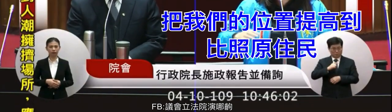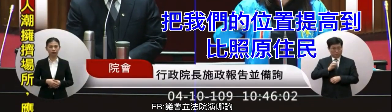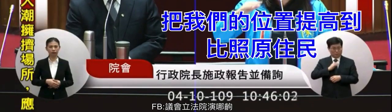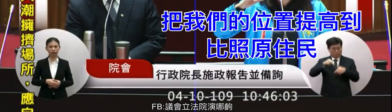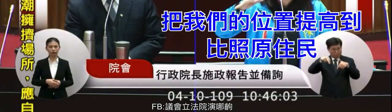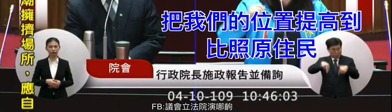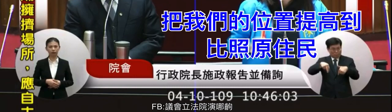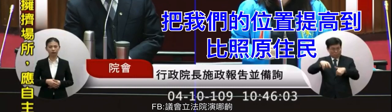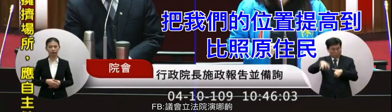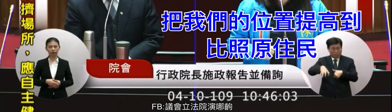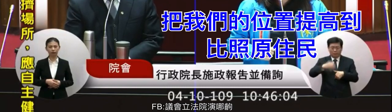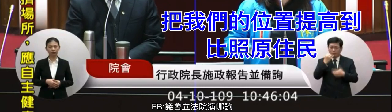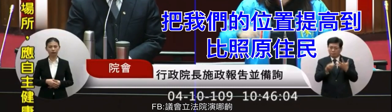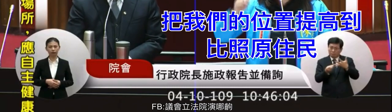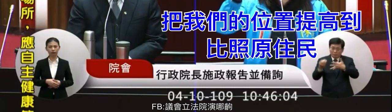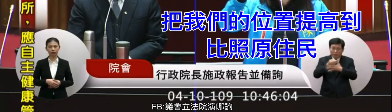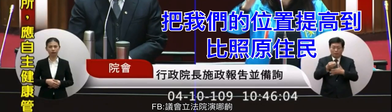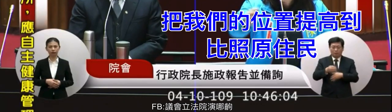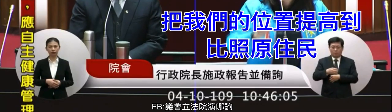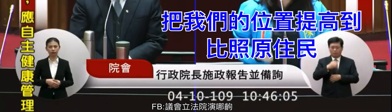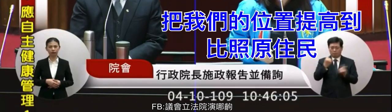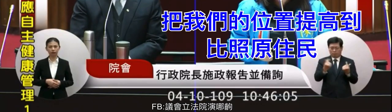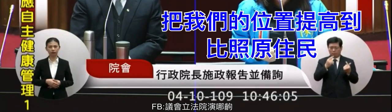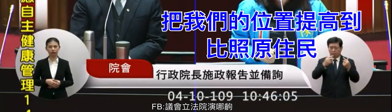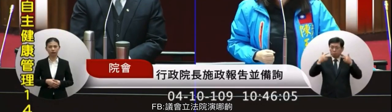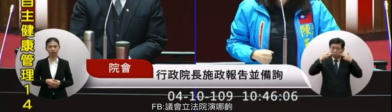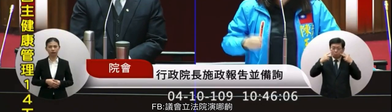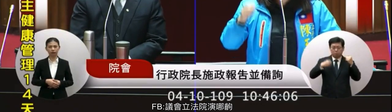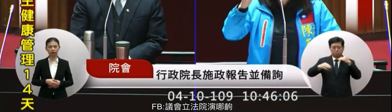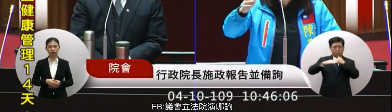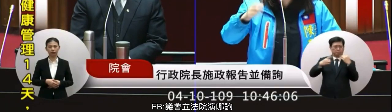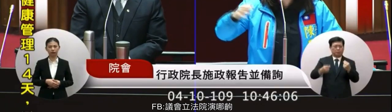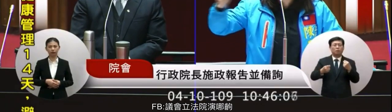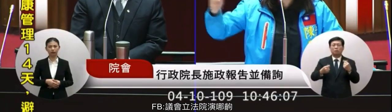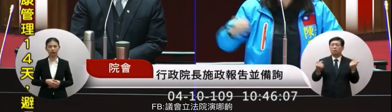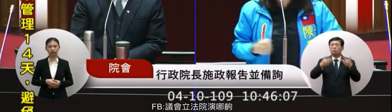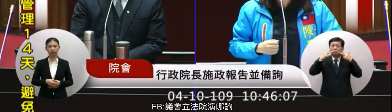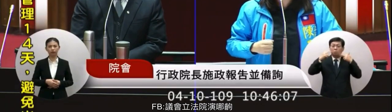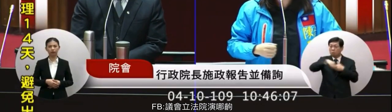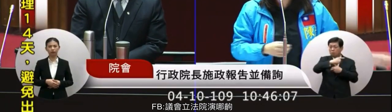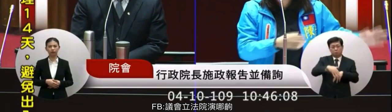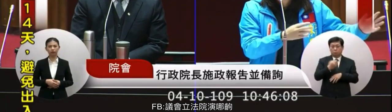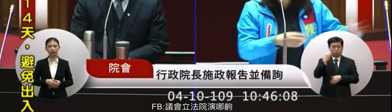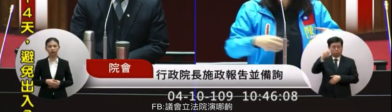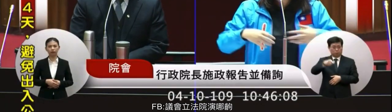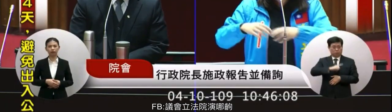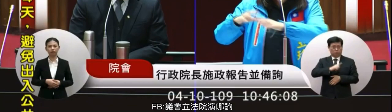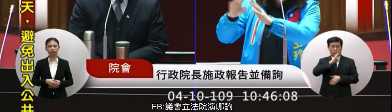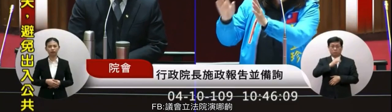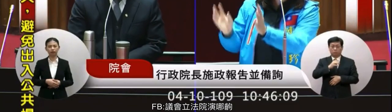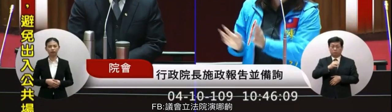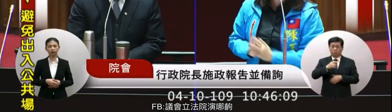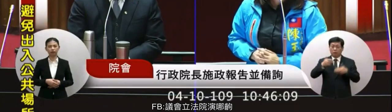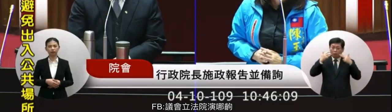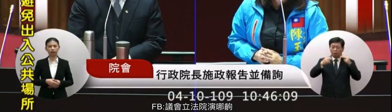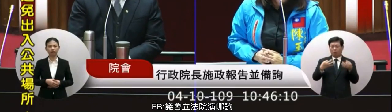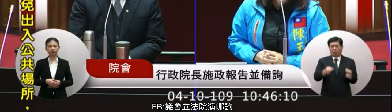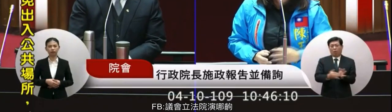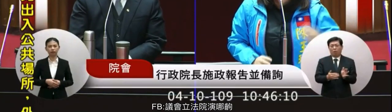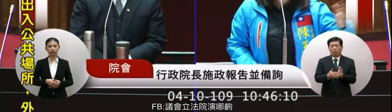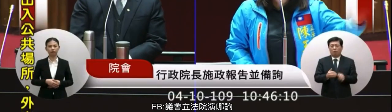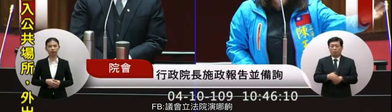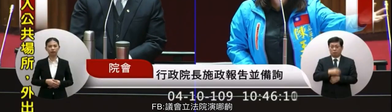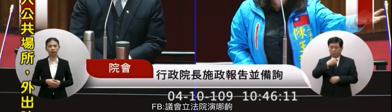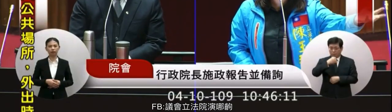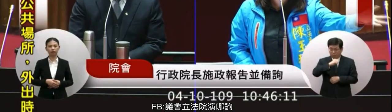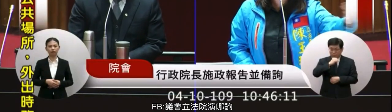置提高。比照原住民就像原住民的人他也不觉得他是觉得他是原住民嘛，对不